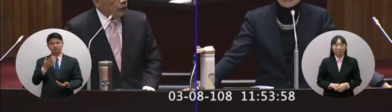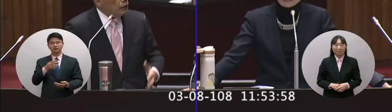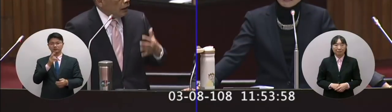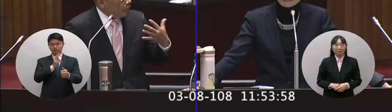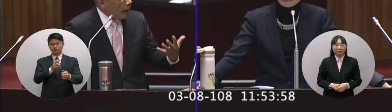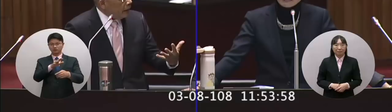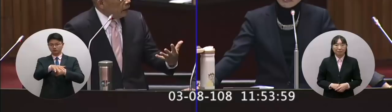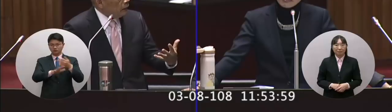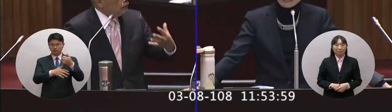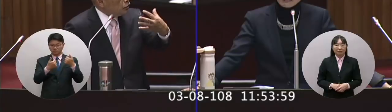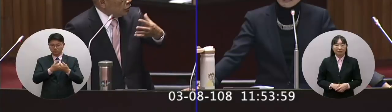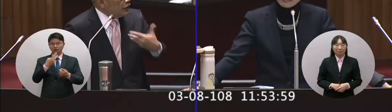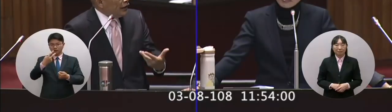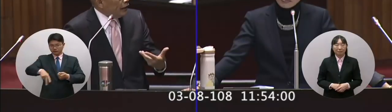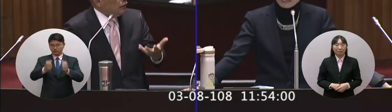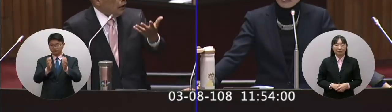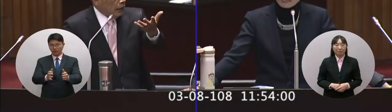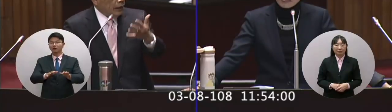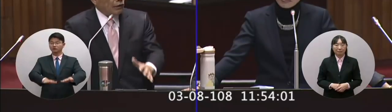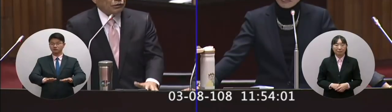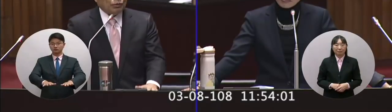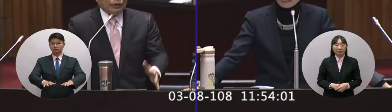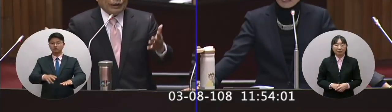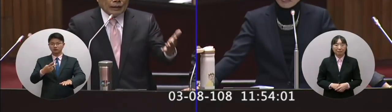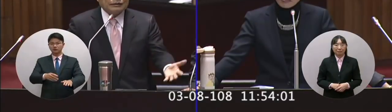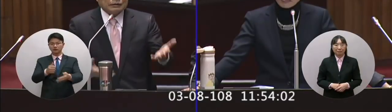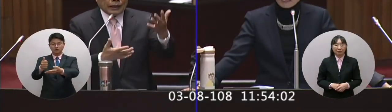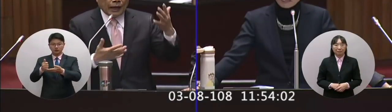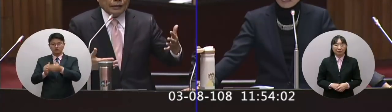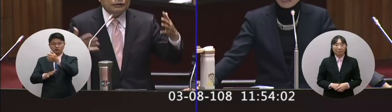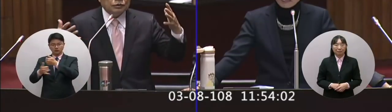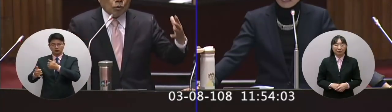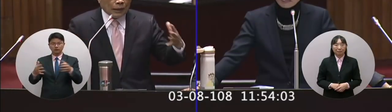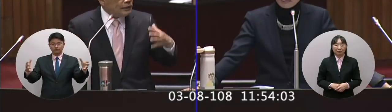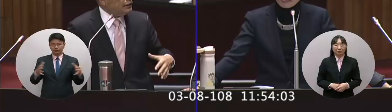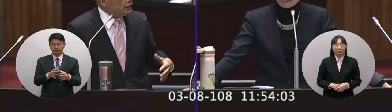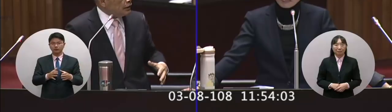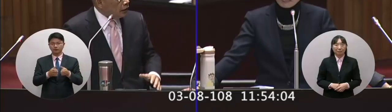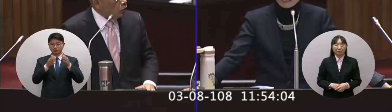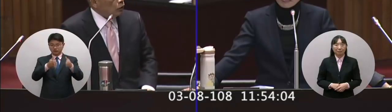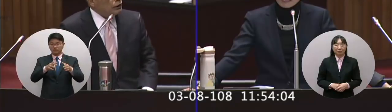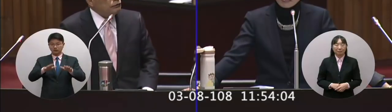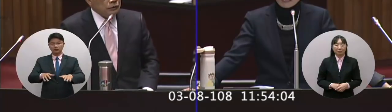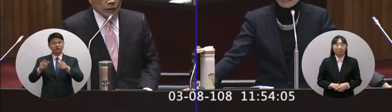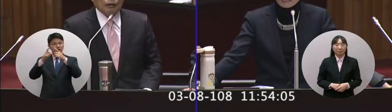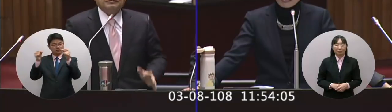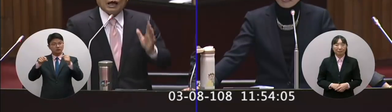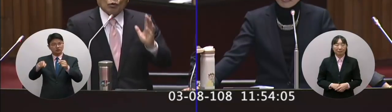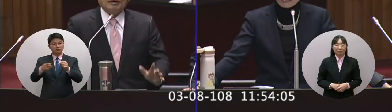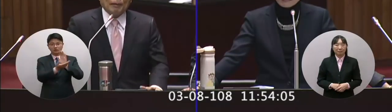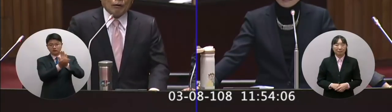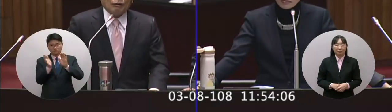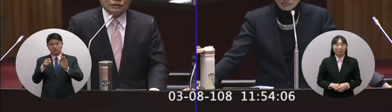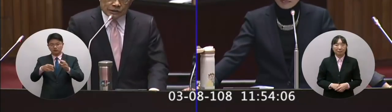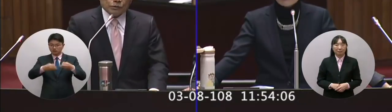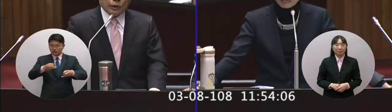农委会办一个，就今天也邀请委员的来开有关这一次的成果的这个